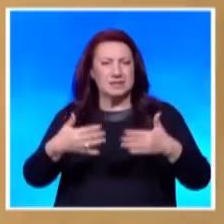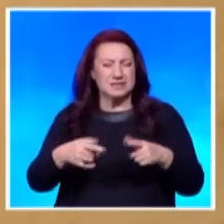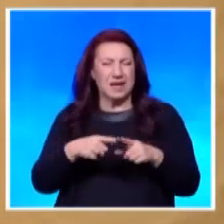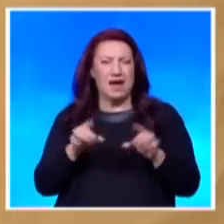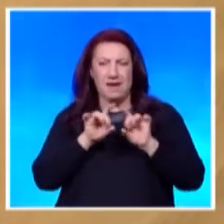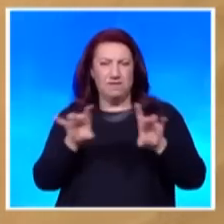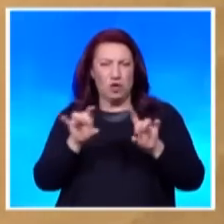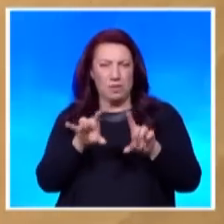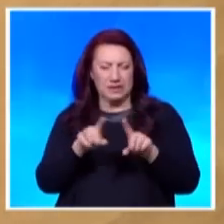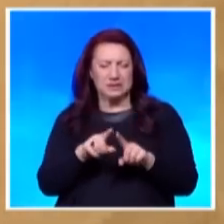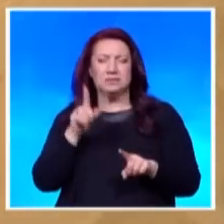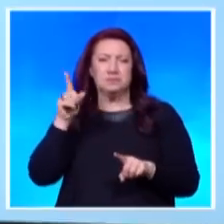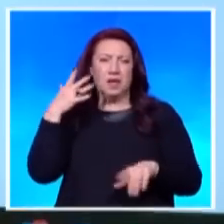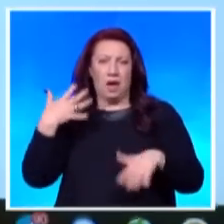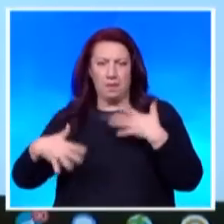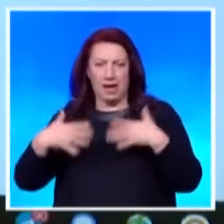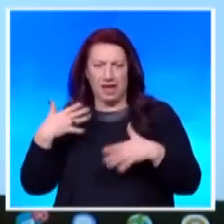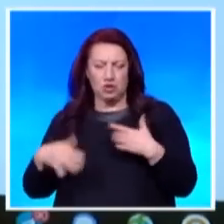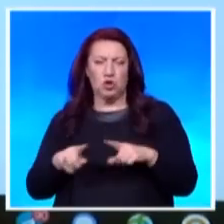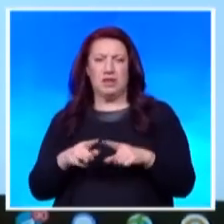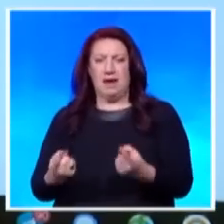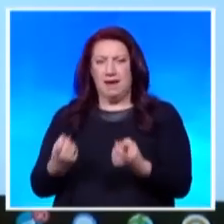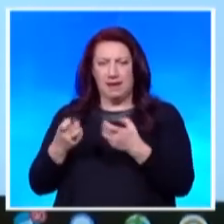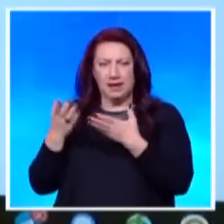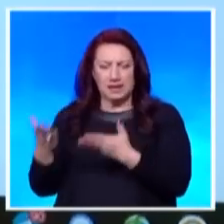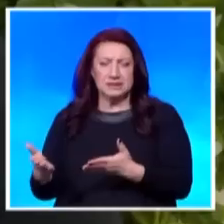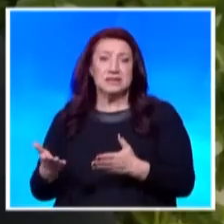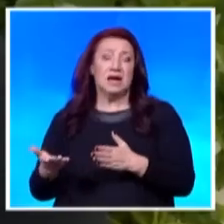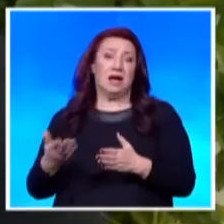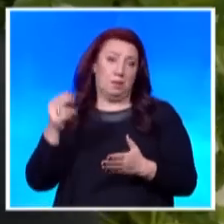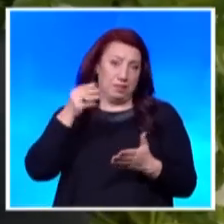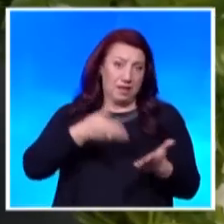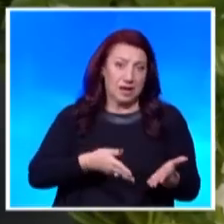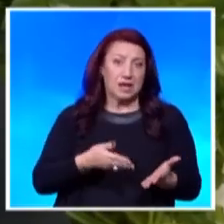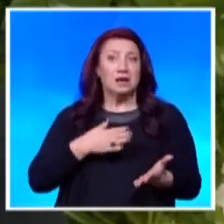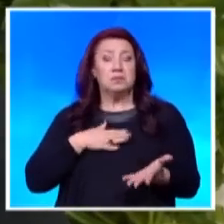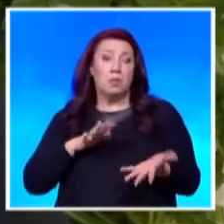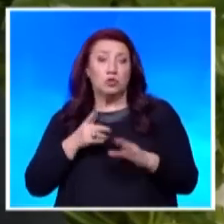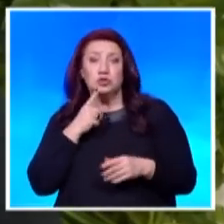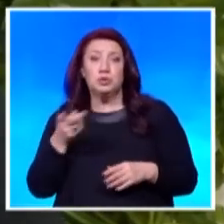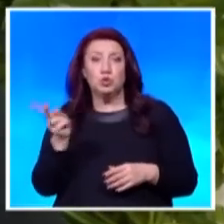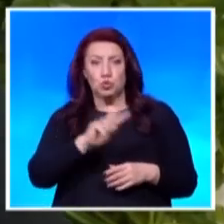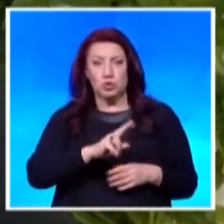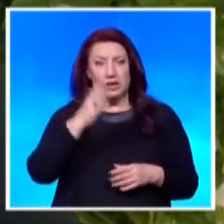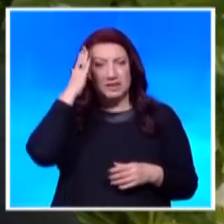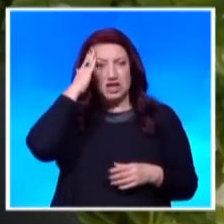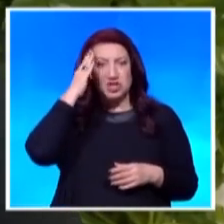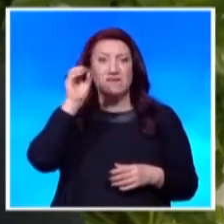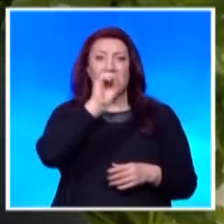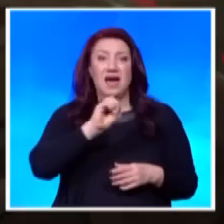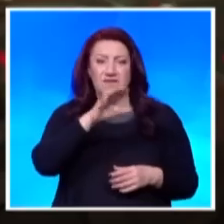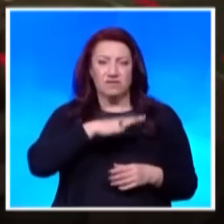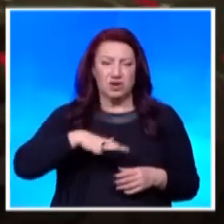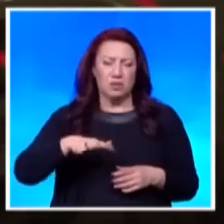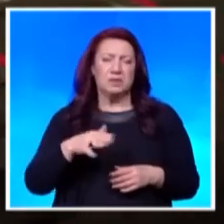В Македония, Гърция, ако знае, може би в други европейски държави. Сякаш съм по-склонен да повярвам, че не е реална